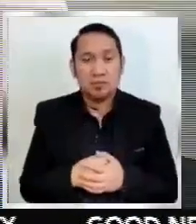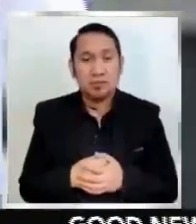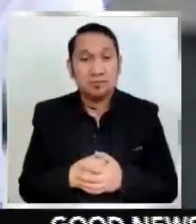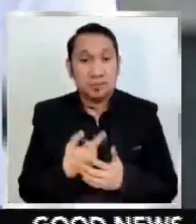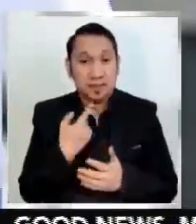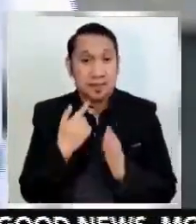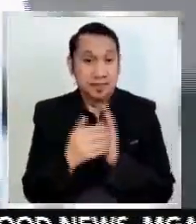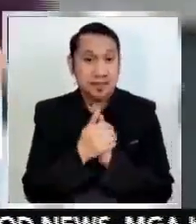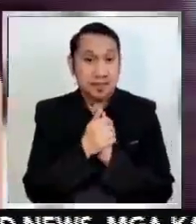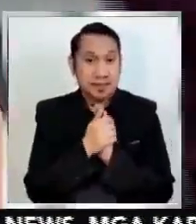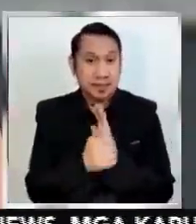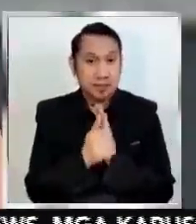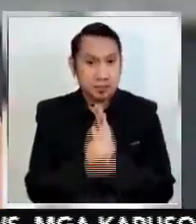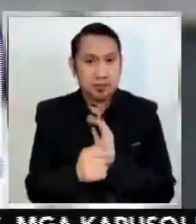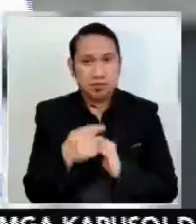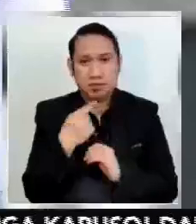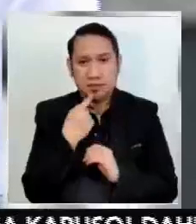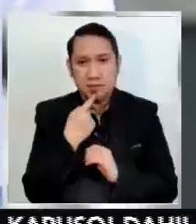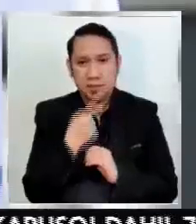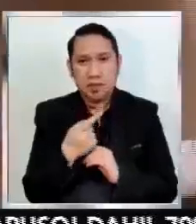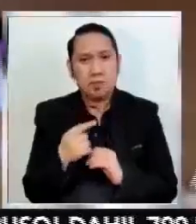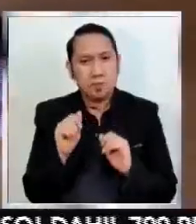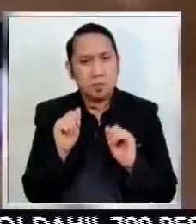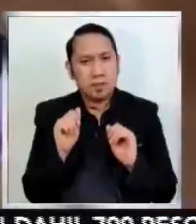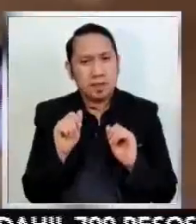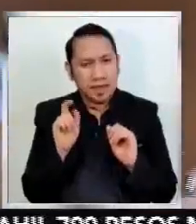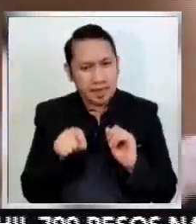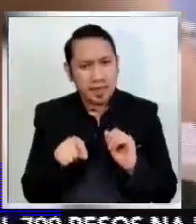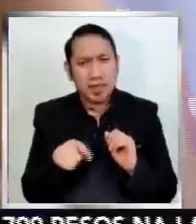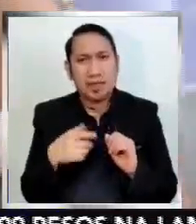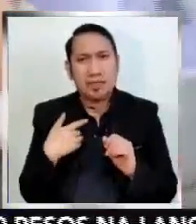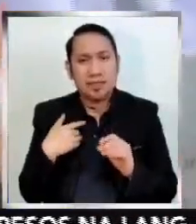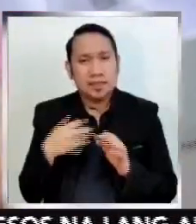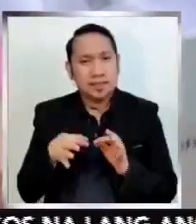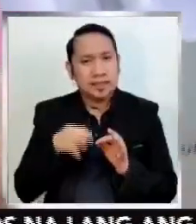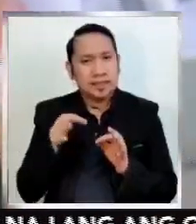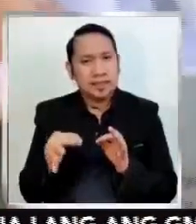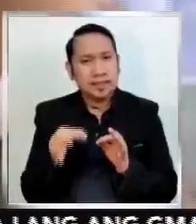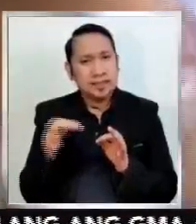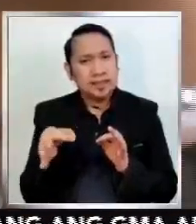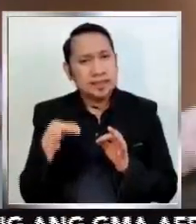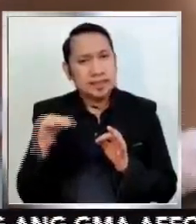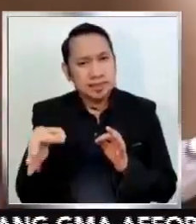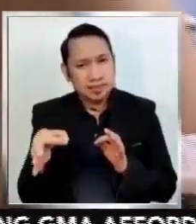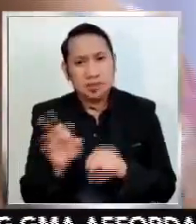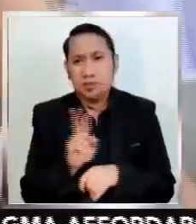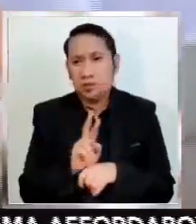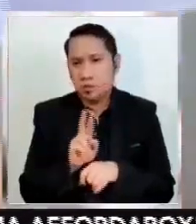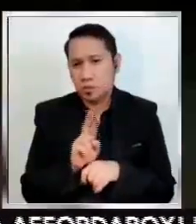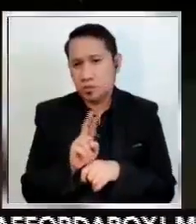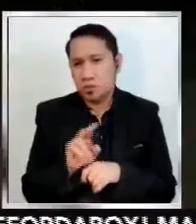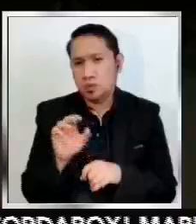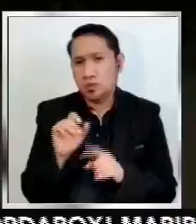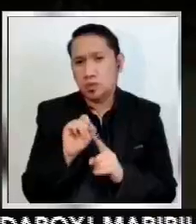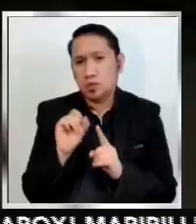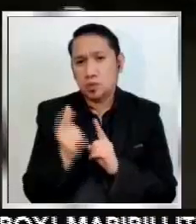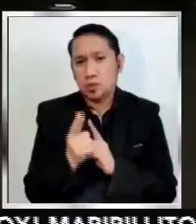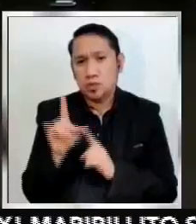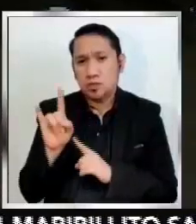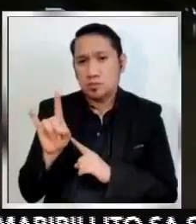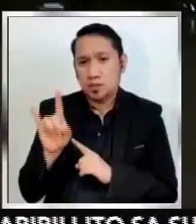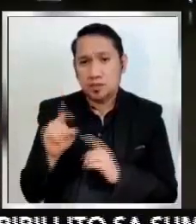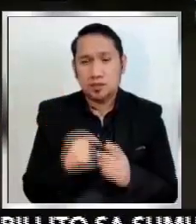namin, hanggat maaari daw ay dapat dinedelay ang pagpapagamit ng social media sa kabataan. Sometimes